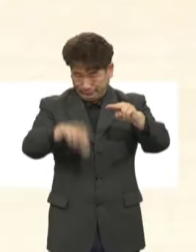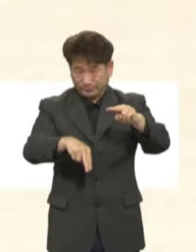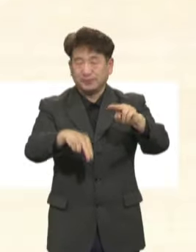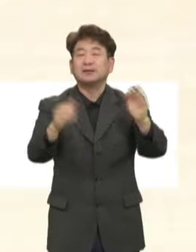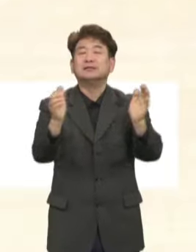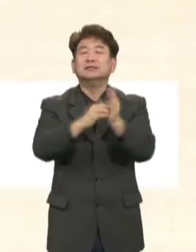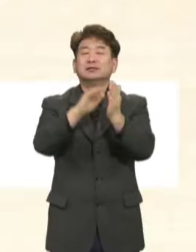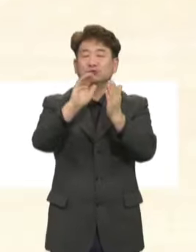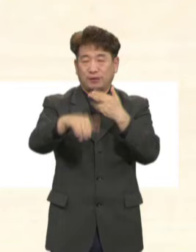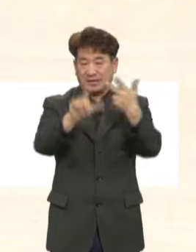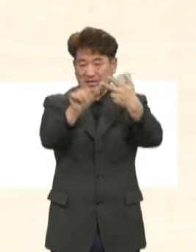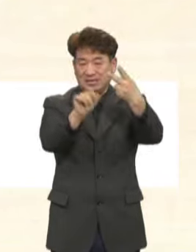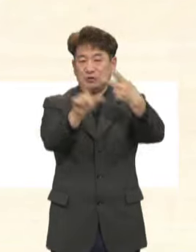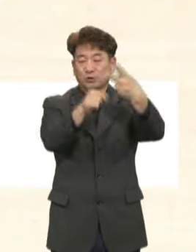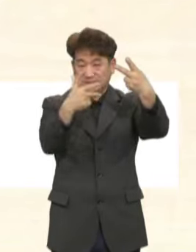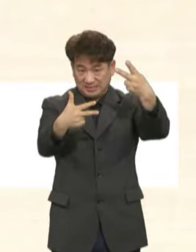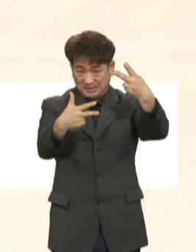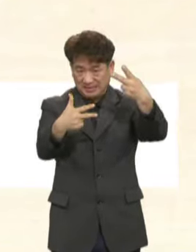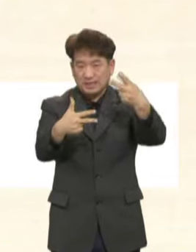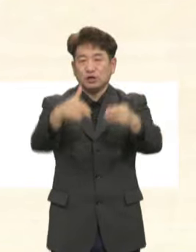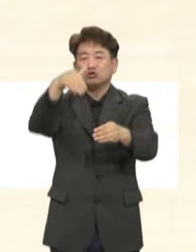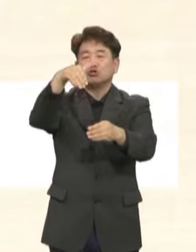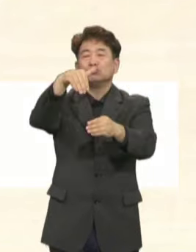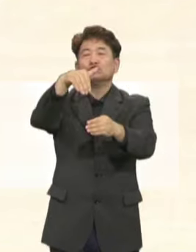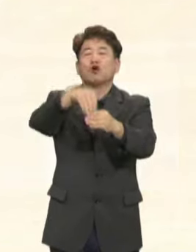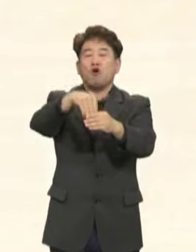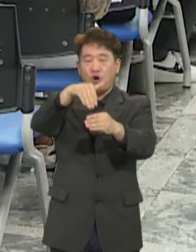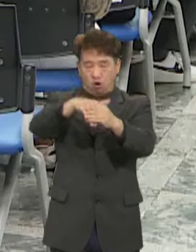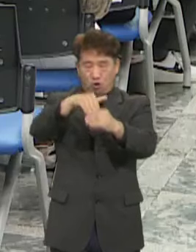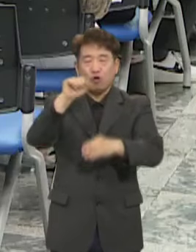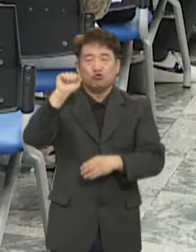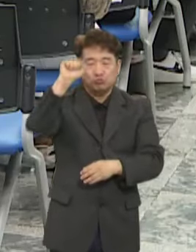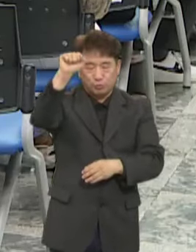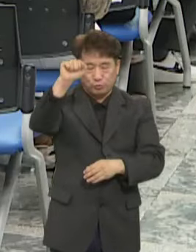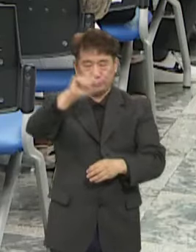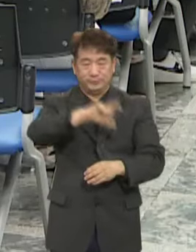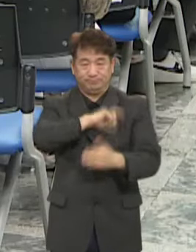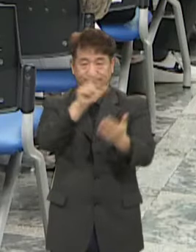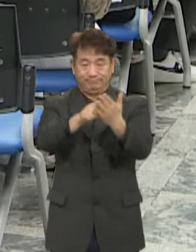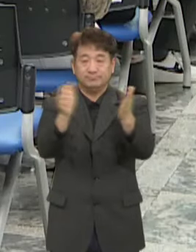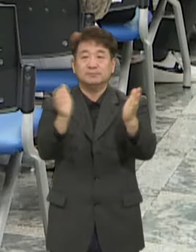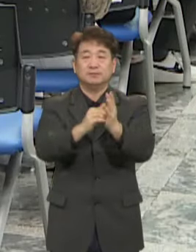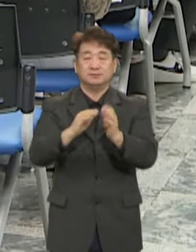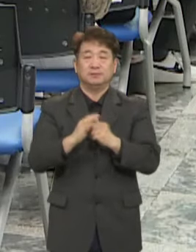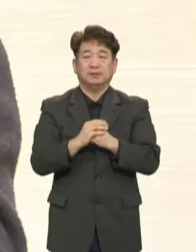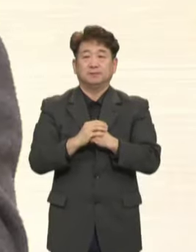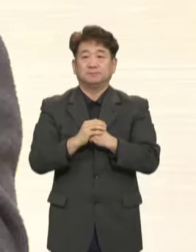제출했으며 7일 중구 선관위의 중구청장 재선거 예비 후보로 등록했습니다